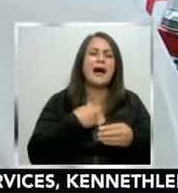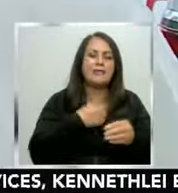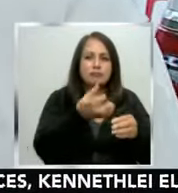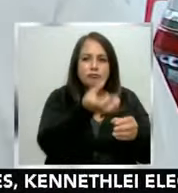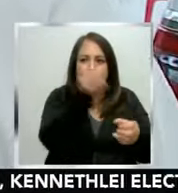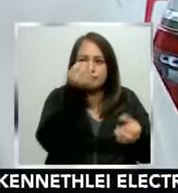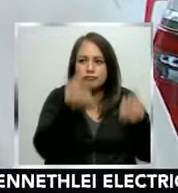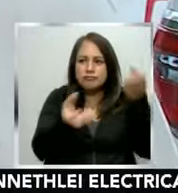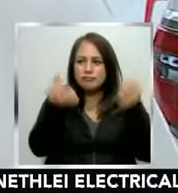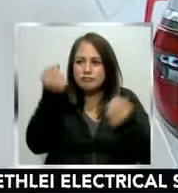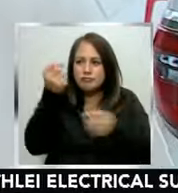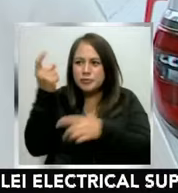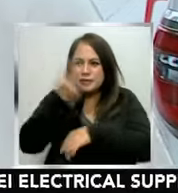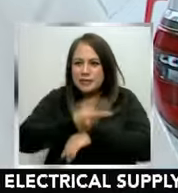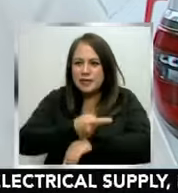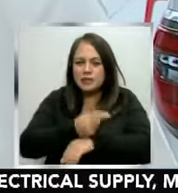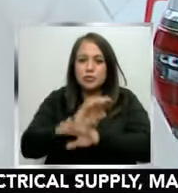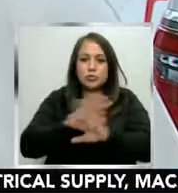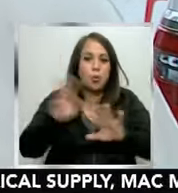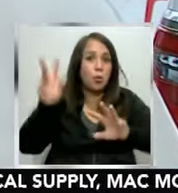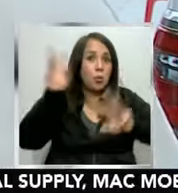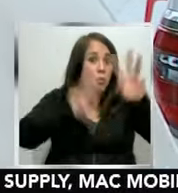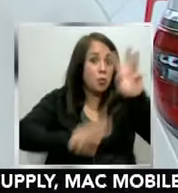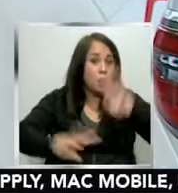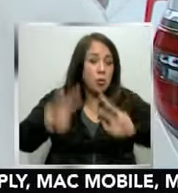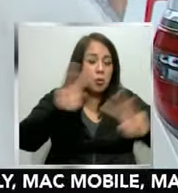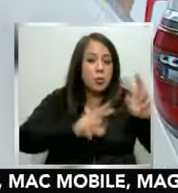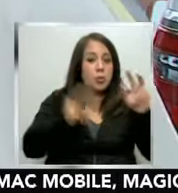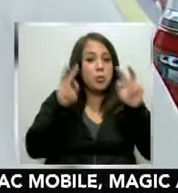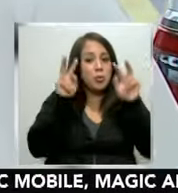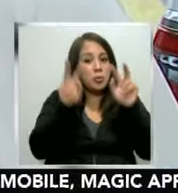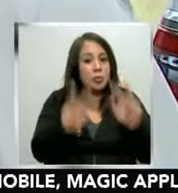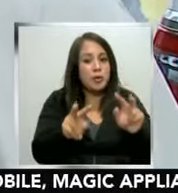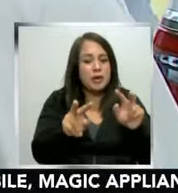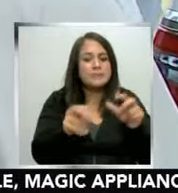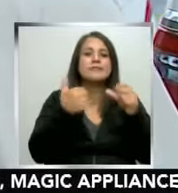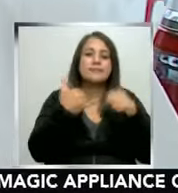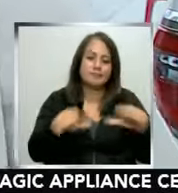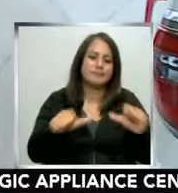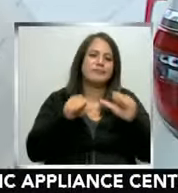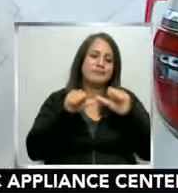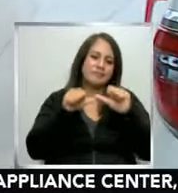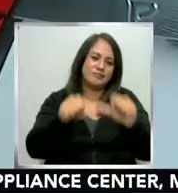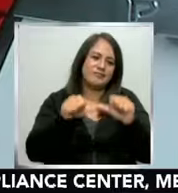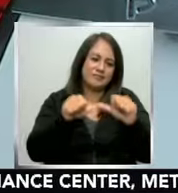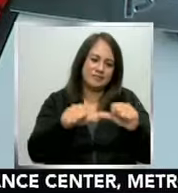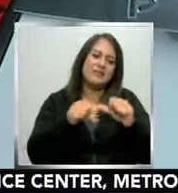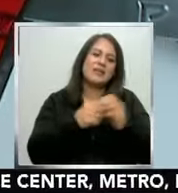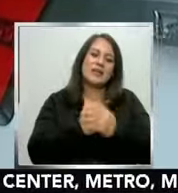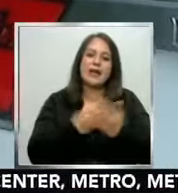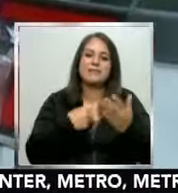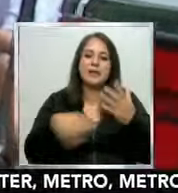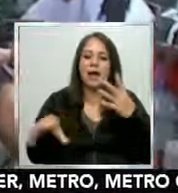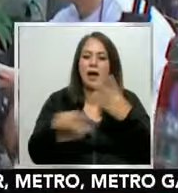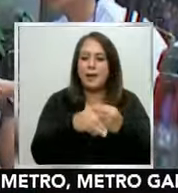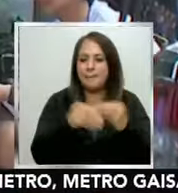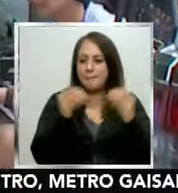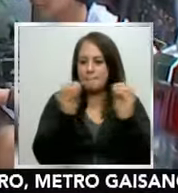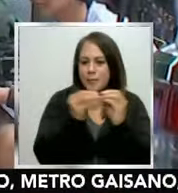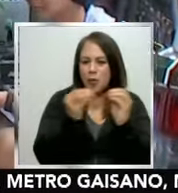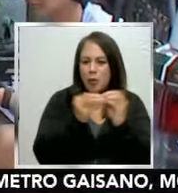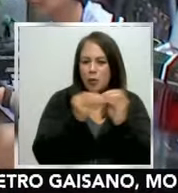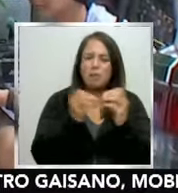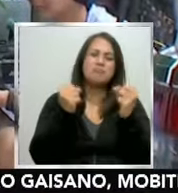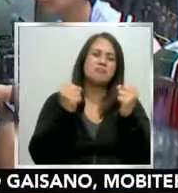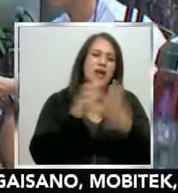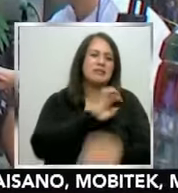basta huwag sila mag-alala, yung mga pinapanood nila, mananatili yan and madadagdagan pa. Puno ng energy si Ding